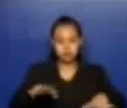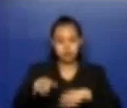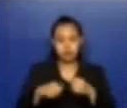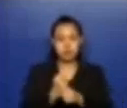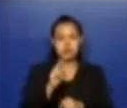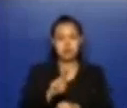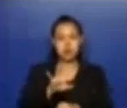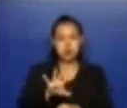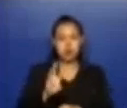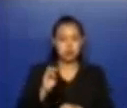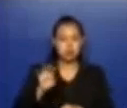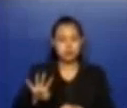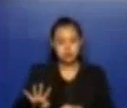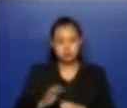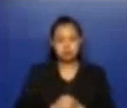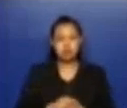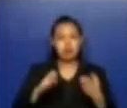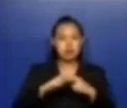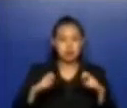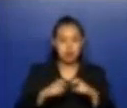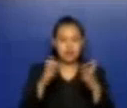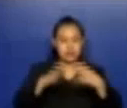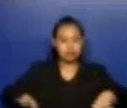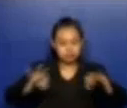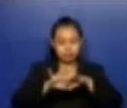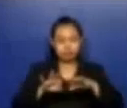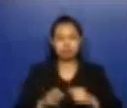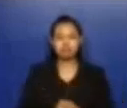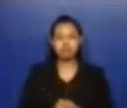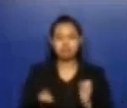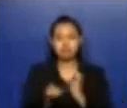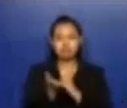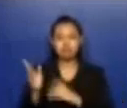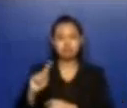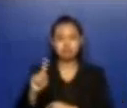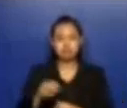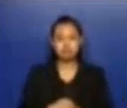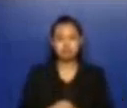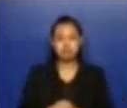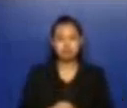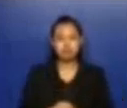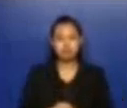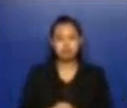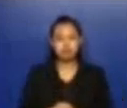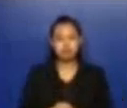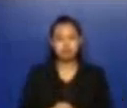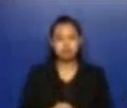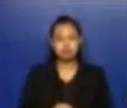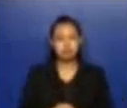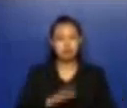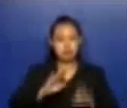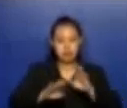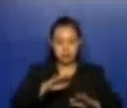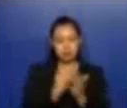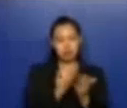2564จะเกิดปัญหาสำคัญเกิดขึ้นก็คือ ในฝั่งของประมาณการร